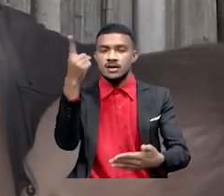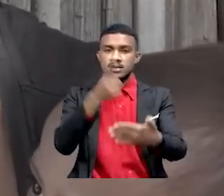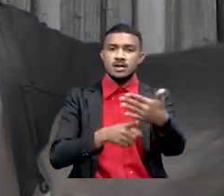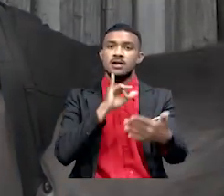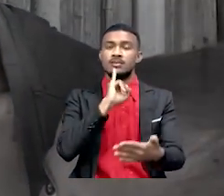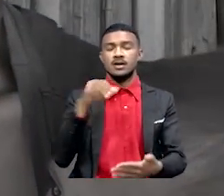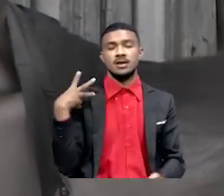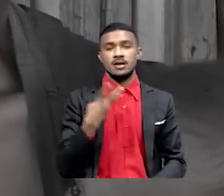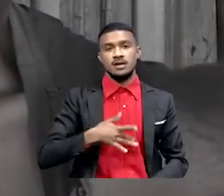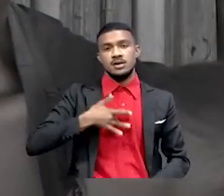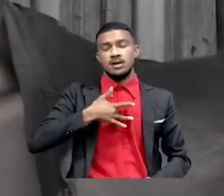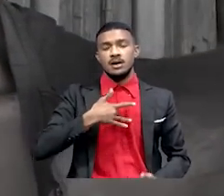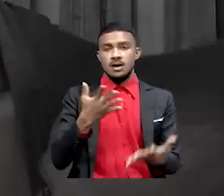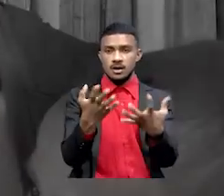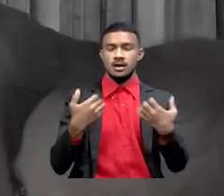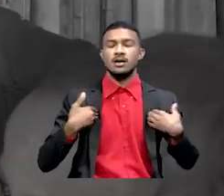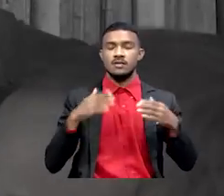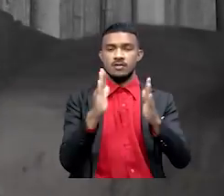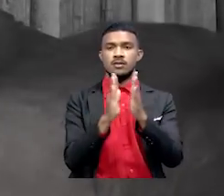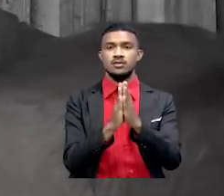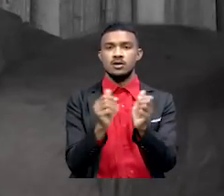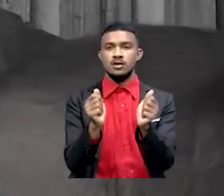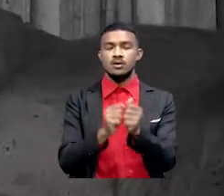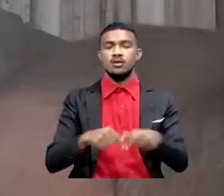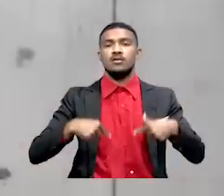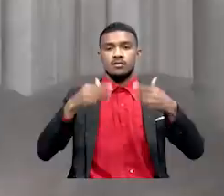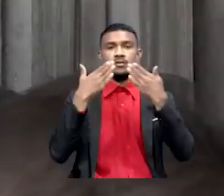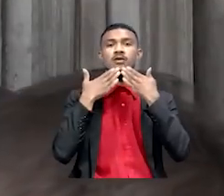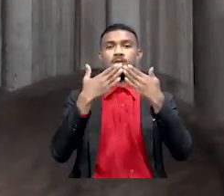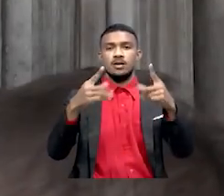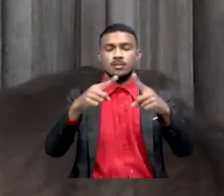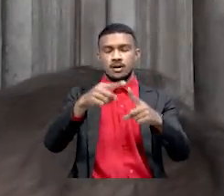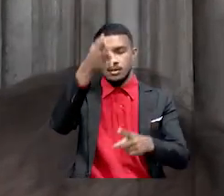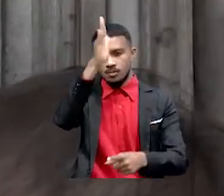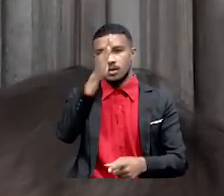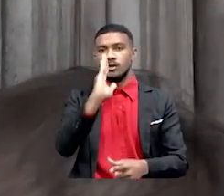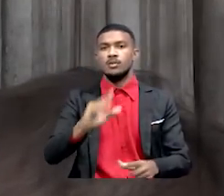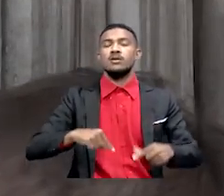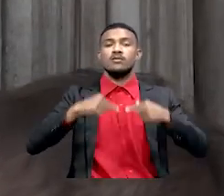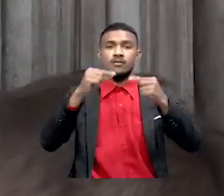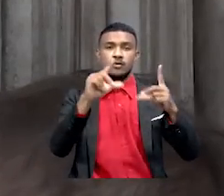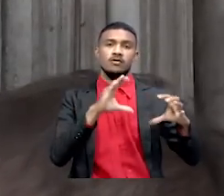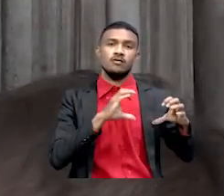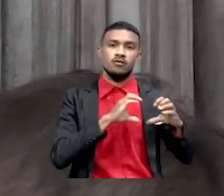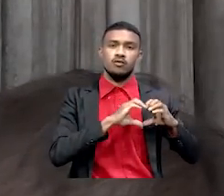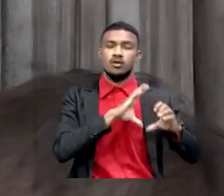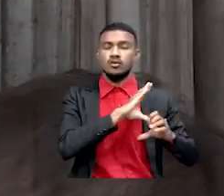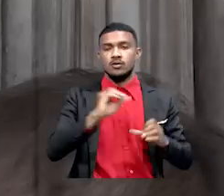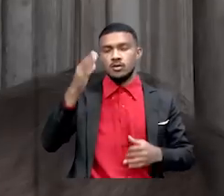senti no hakarakia orasaun. Ho sentido agradece no maromak si hakiak fuang no Hanoi